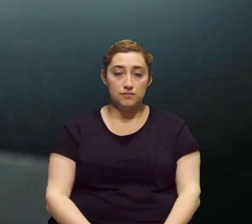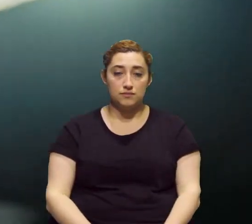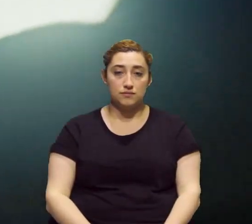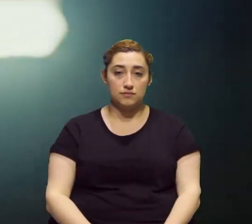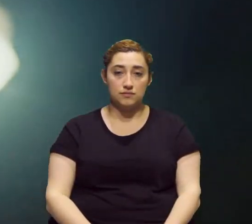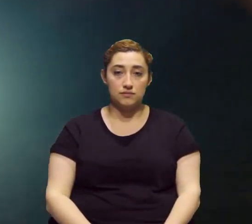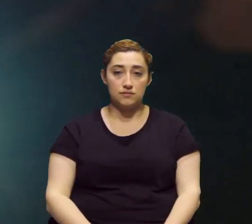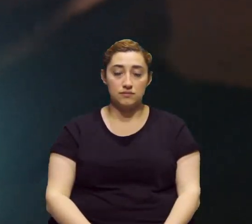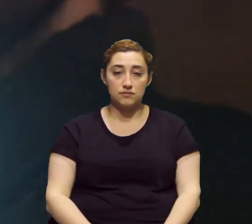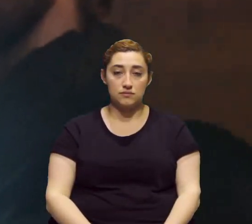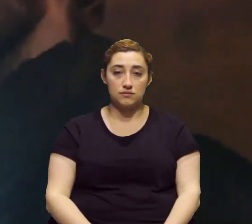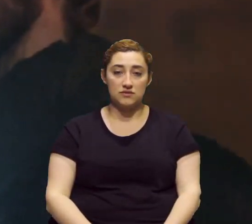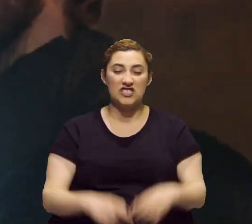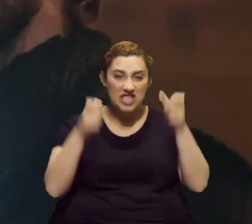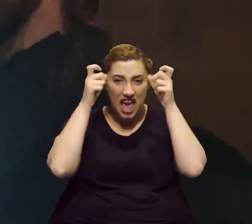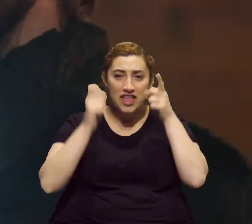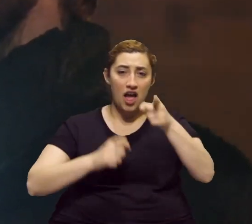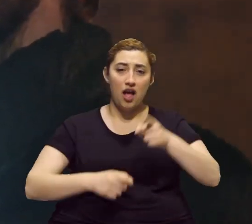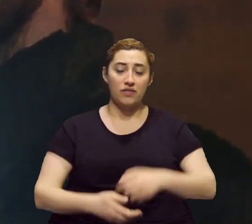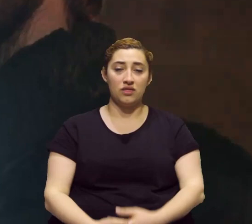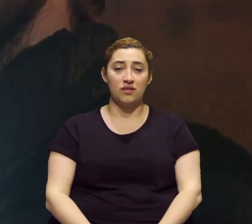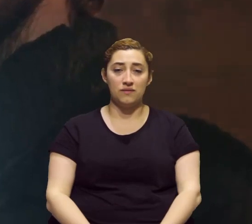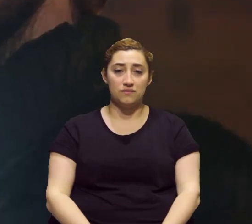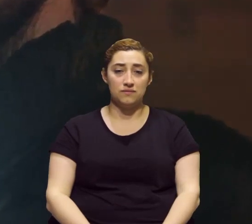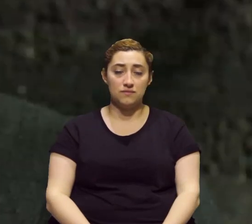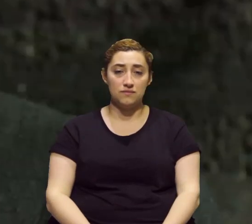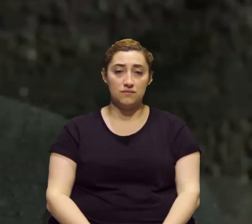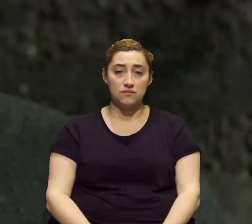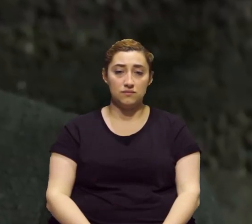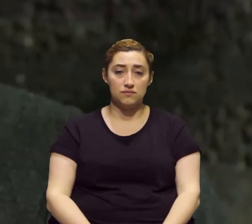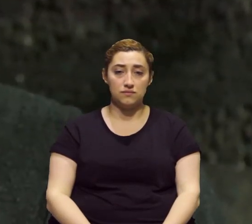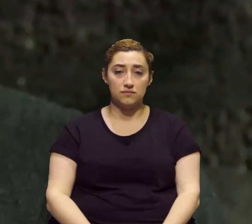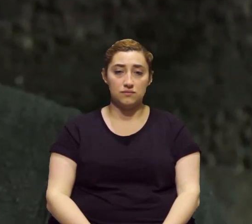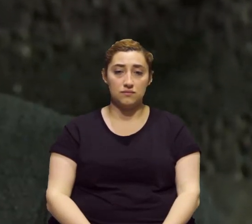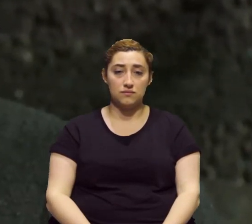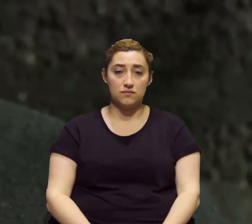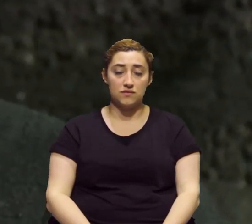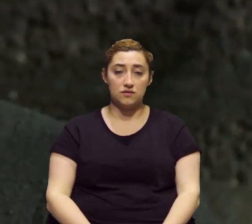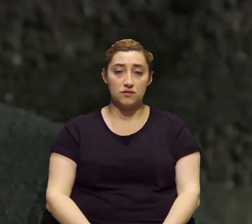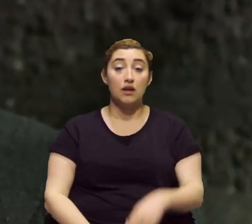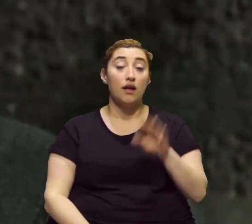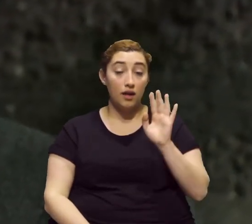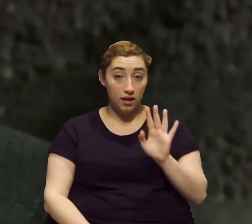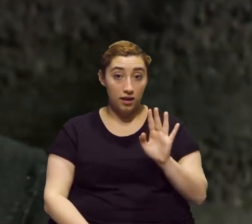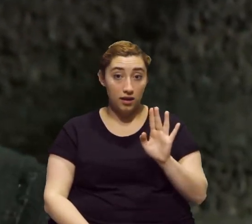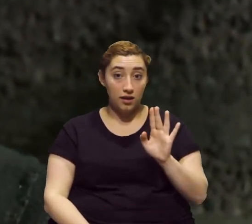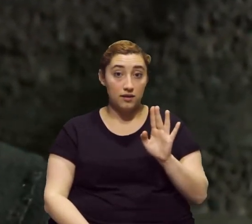Ejder'in hücresi. Şeytan! Filinta'nın namusu hala Ejder'in yüzüne dönük. Ha.